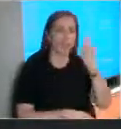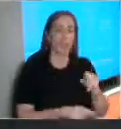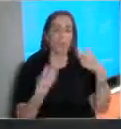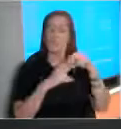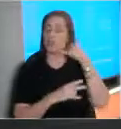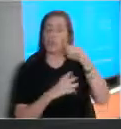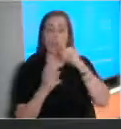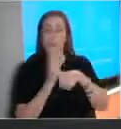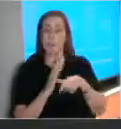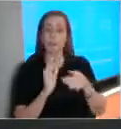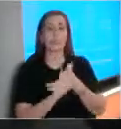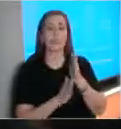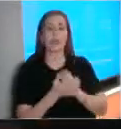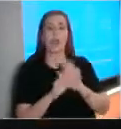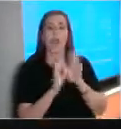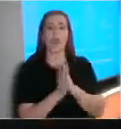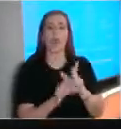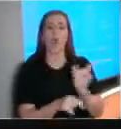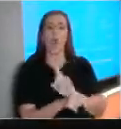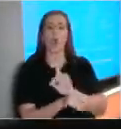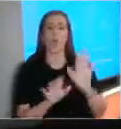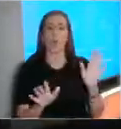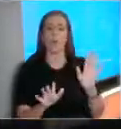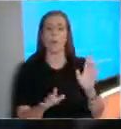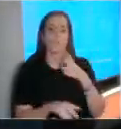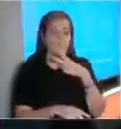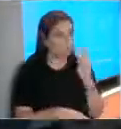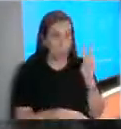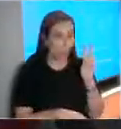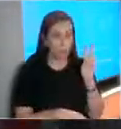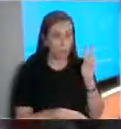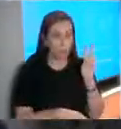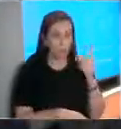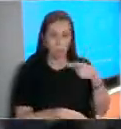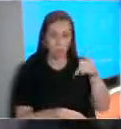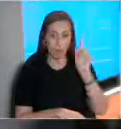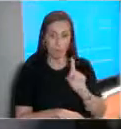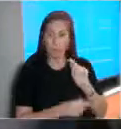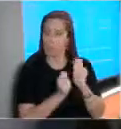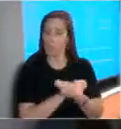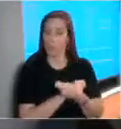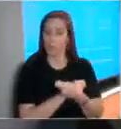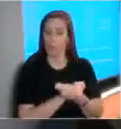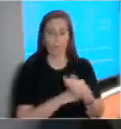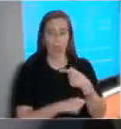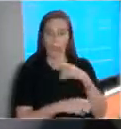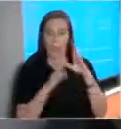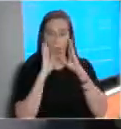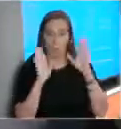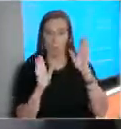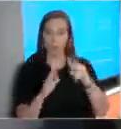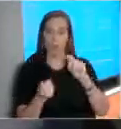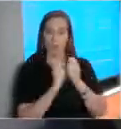את הבנקים. זהו, הכל אוטומטי היום, והבטיחו שבינואר זה ישתנה. אני לא מאמינה